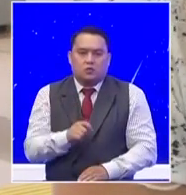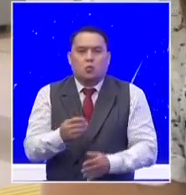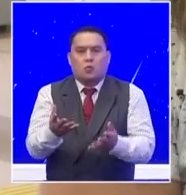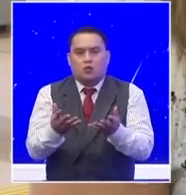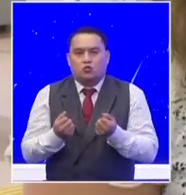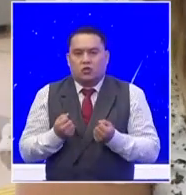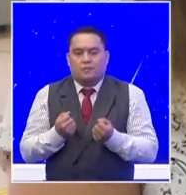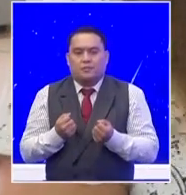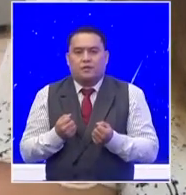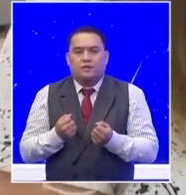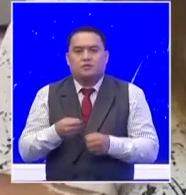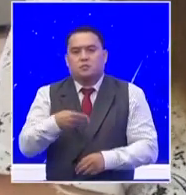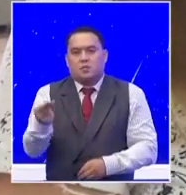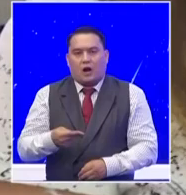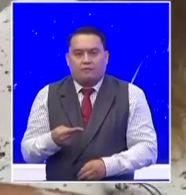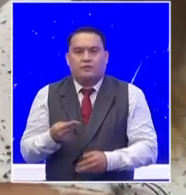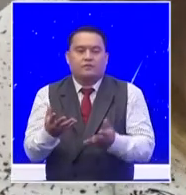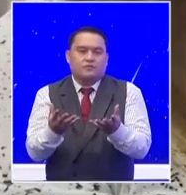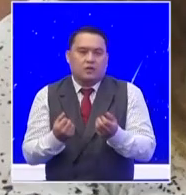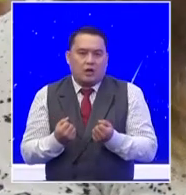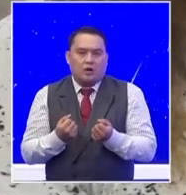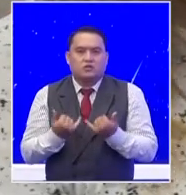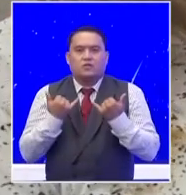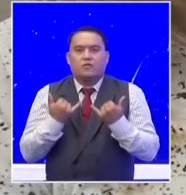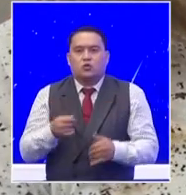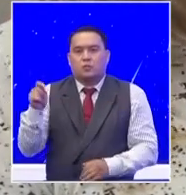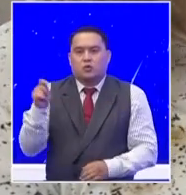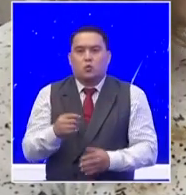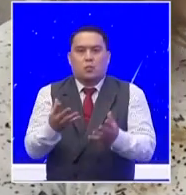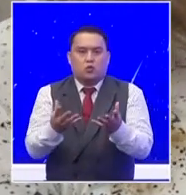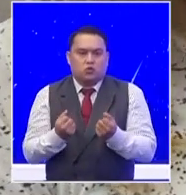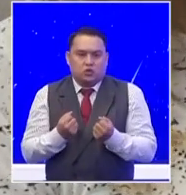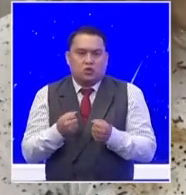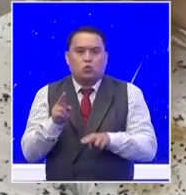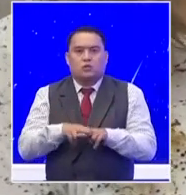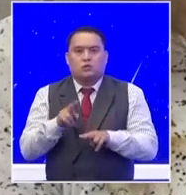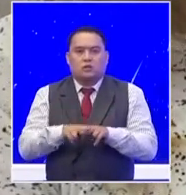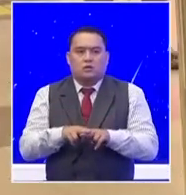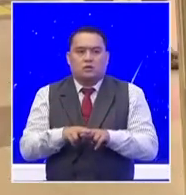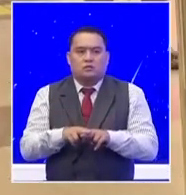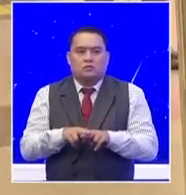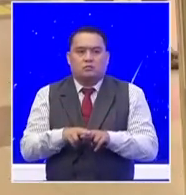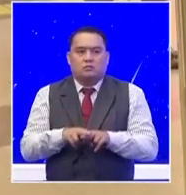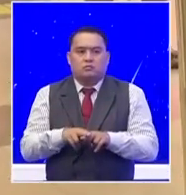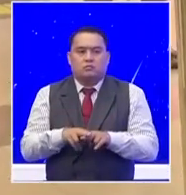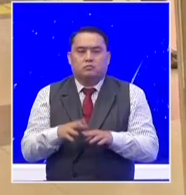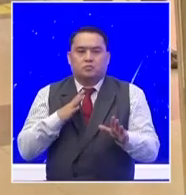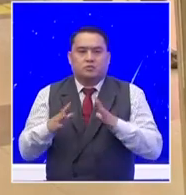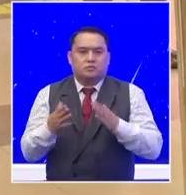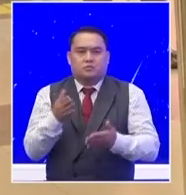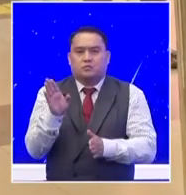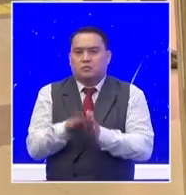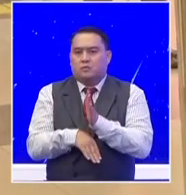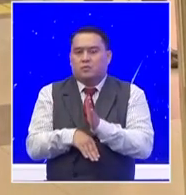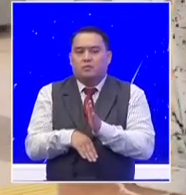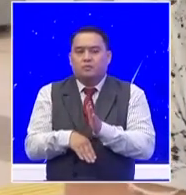получила. Все справки сдала. И вот сегодня пришла получить. Тоже все спокойно, все нормально.